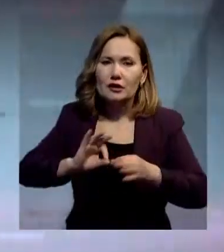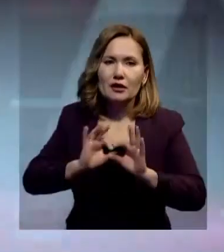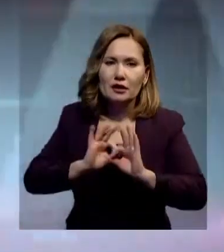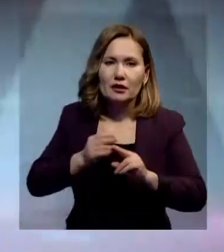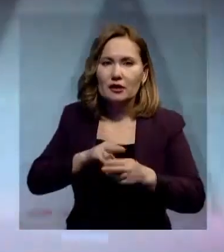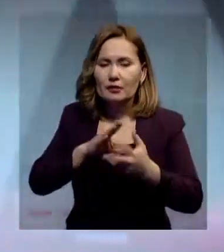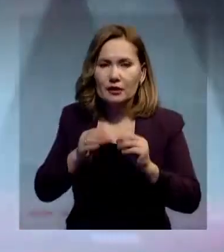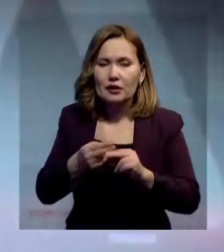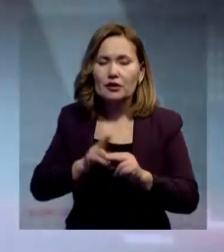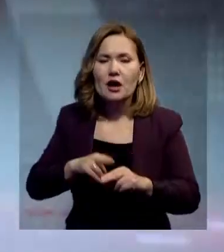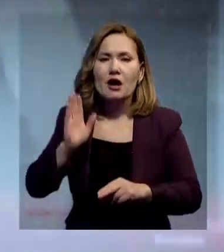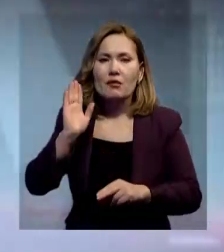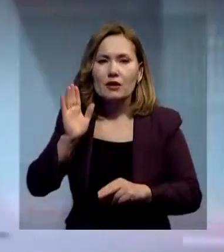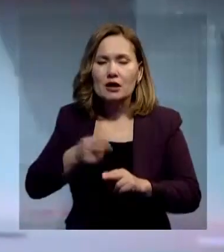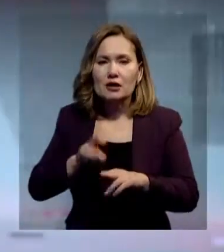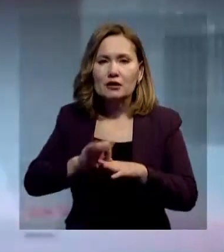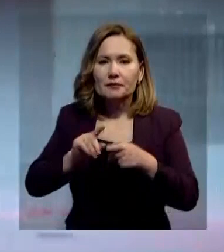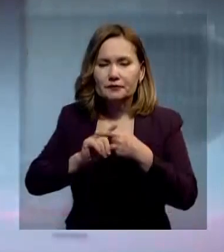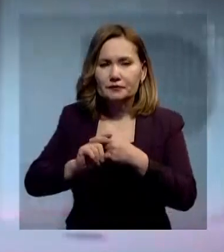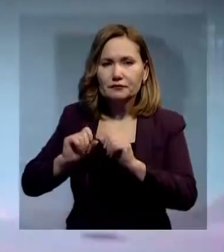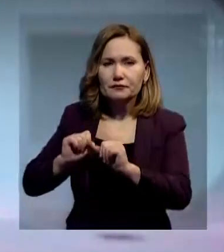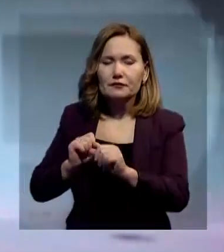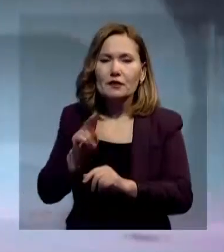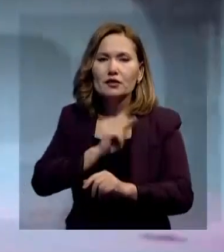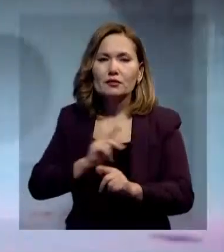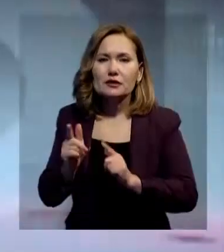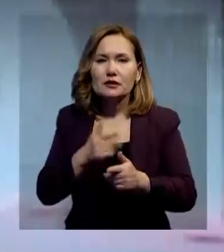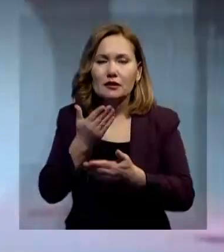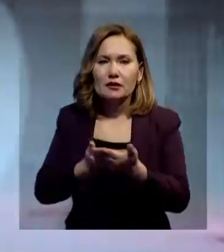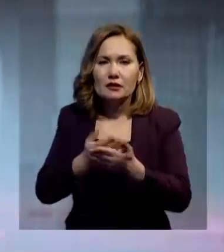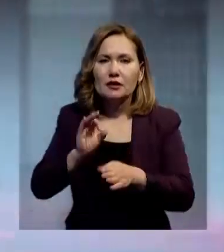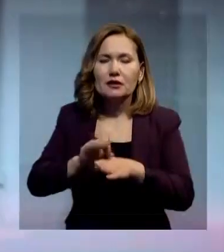ұйымдастырып, ондағы желдеткіш жүйесінің үздіксіз жұмысын қадағалауға кеңес берді.